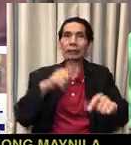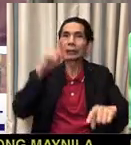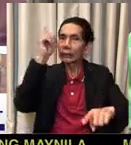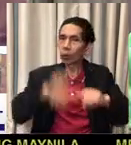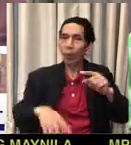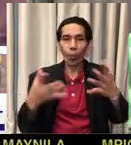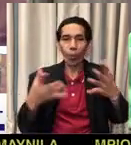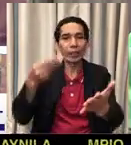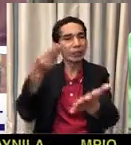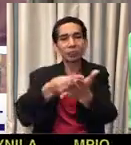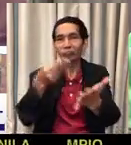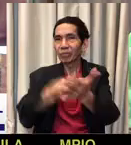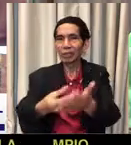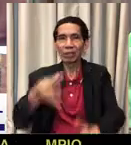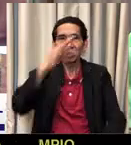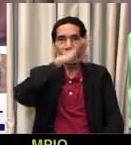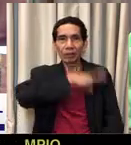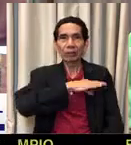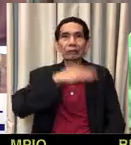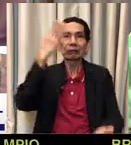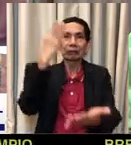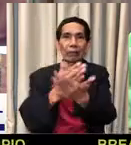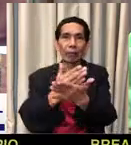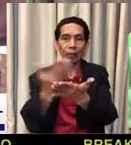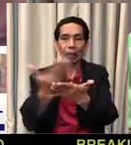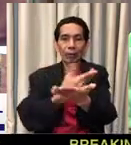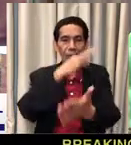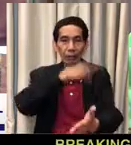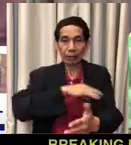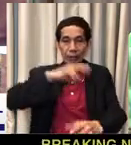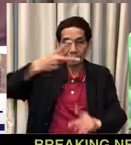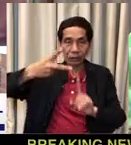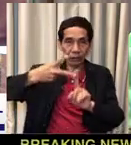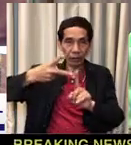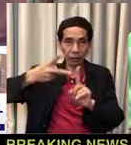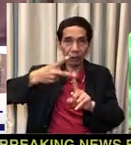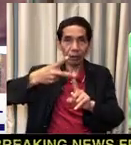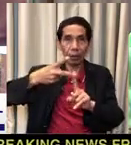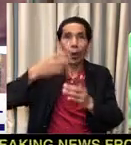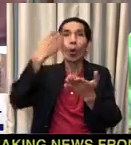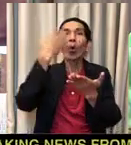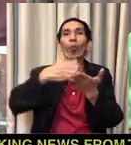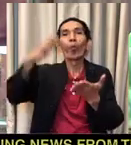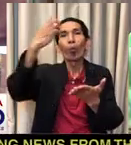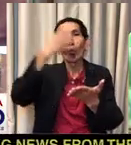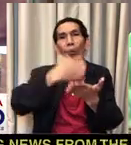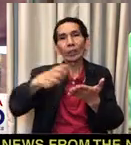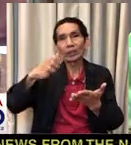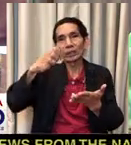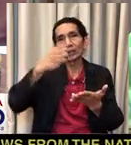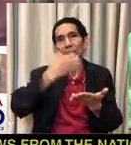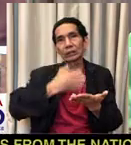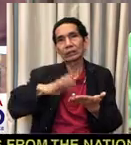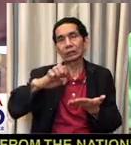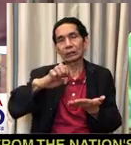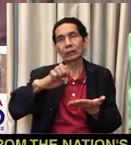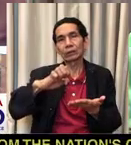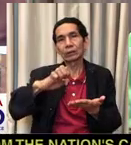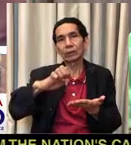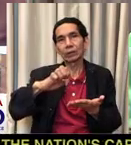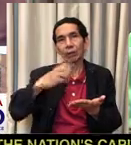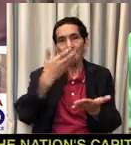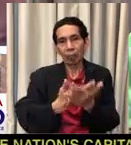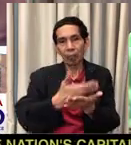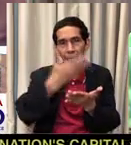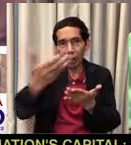kumikita. Tama ba? Tigil yung kita eh. Pangalawa, tosgas pa siya. Di ba? Ang